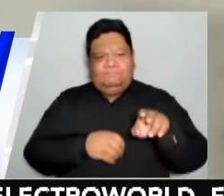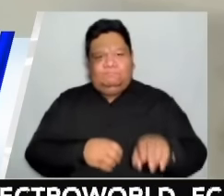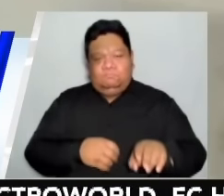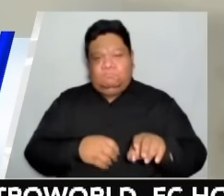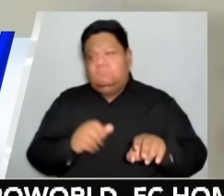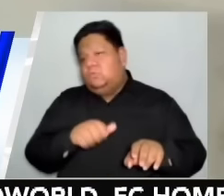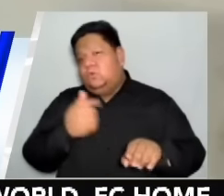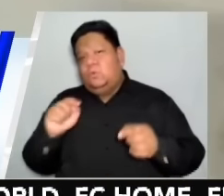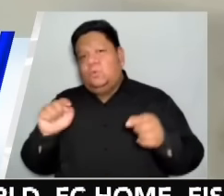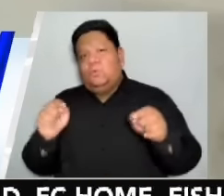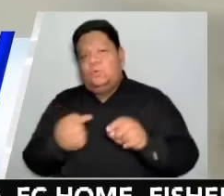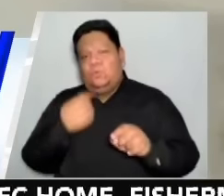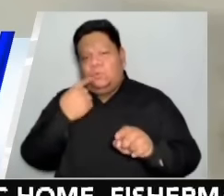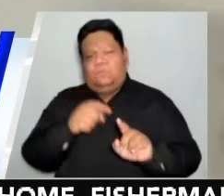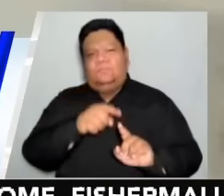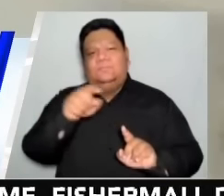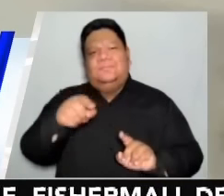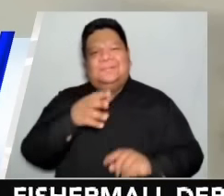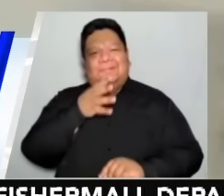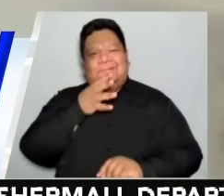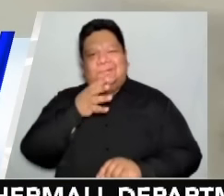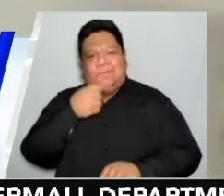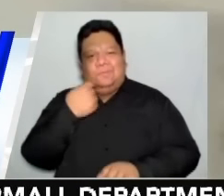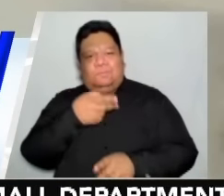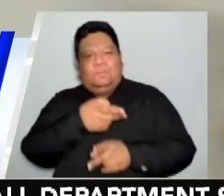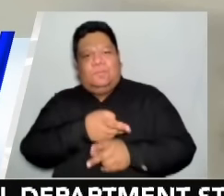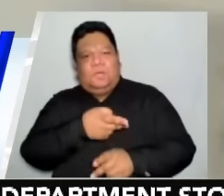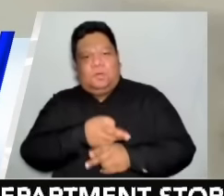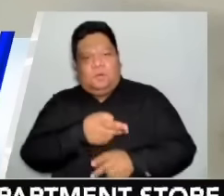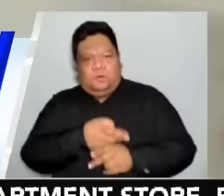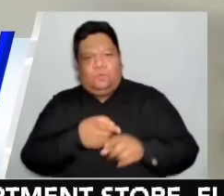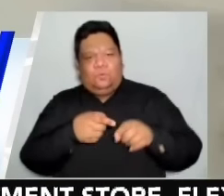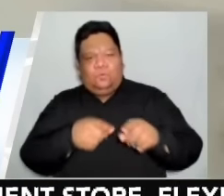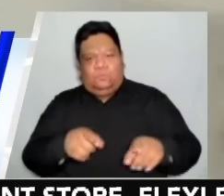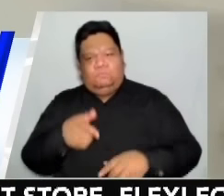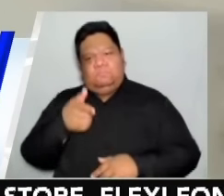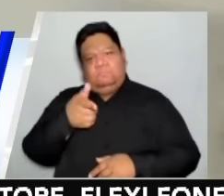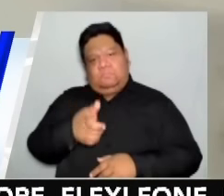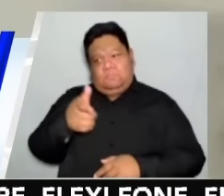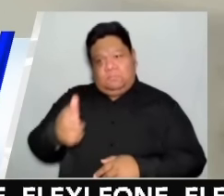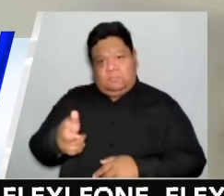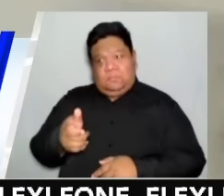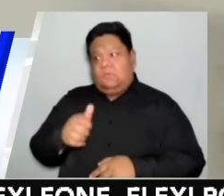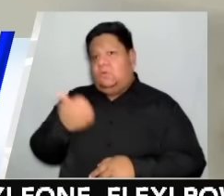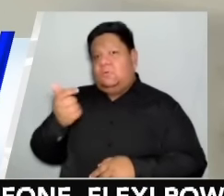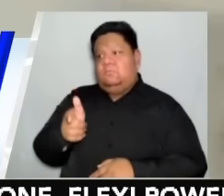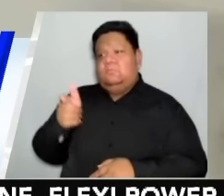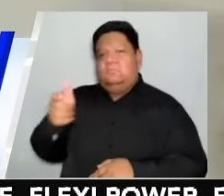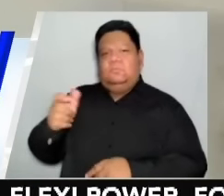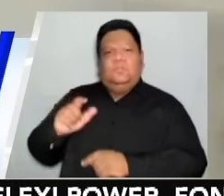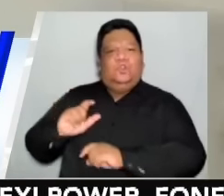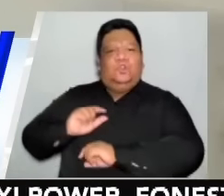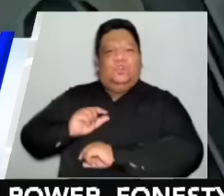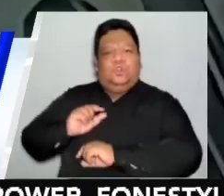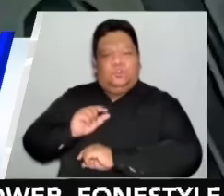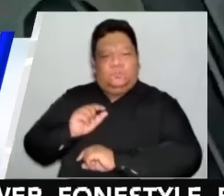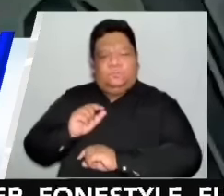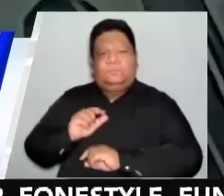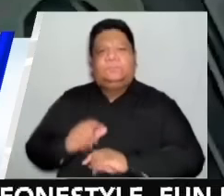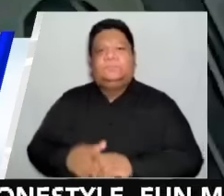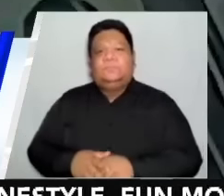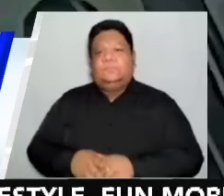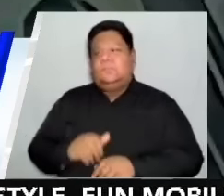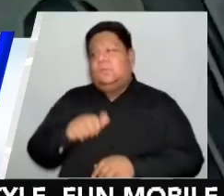ng biktima na nagbabantay sa kanya Habang binaril din ng suspect ang isang security guard sugatan ng isa pang babae na